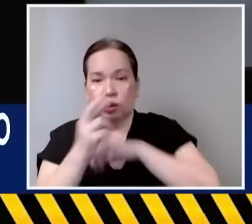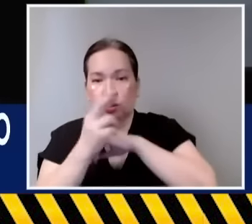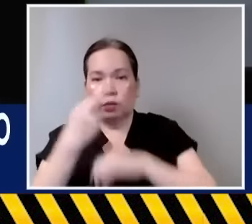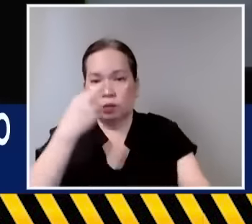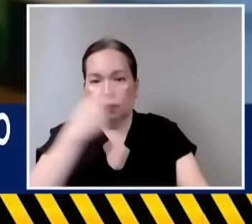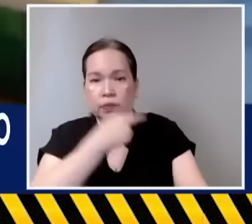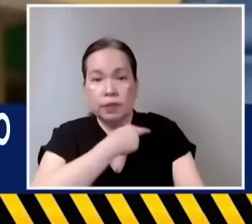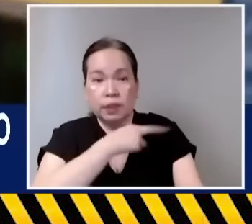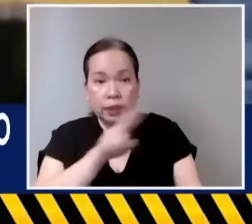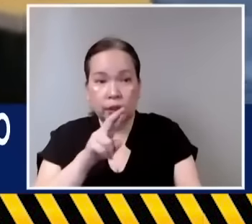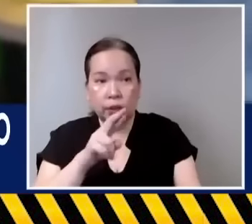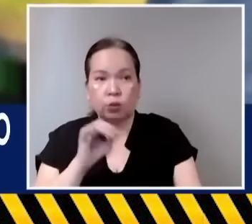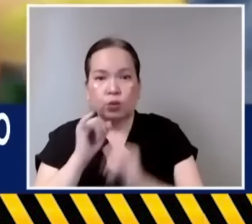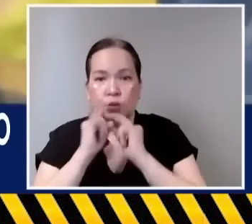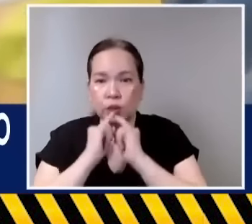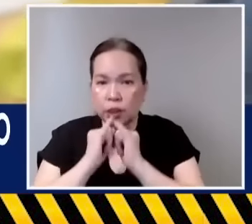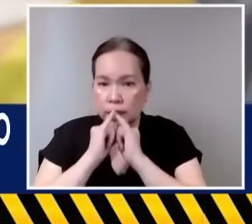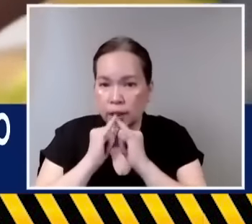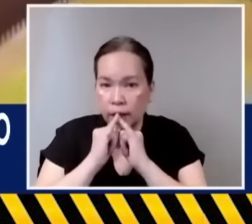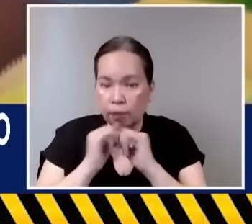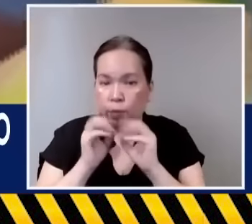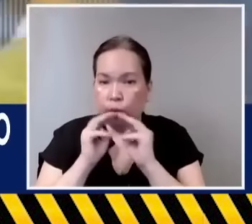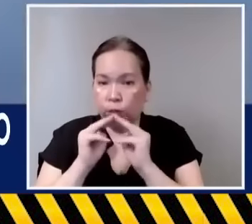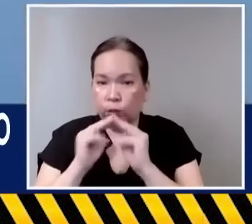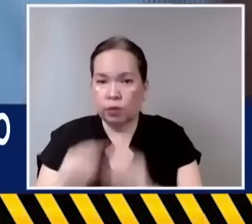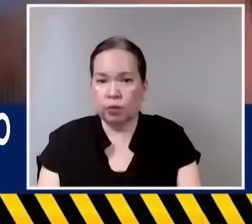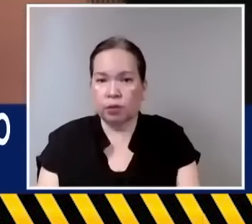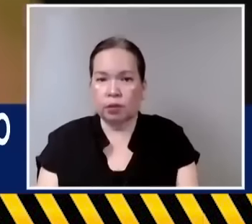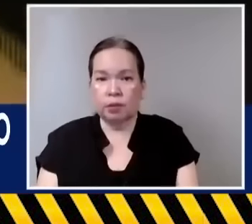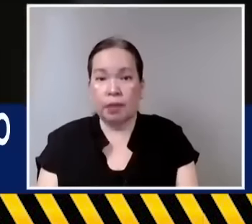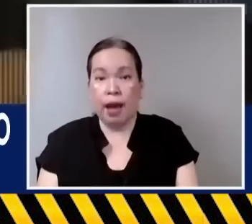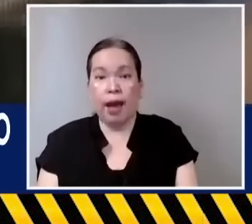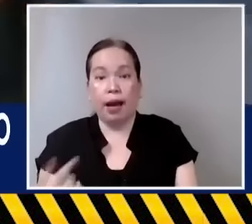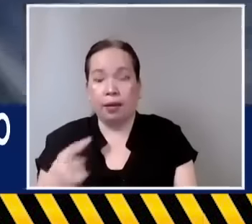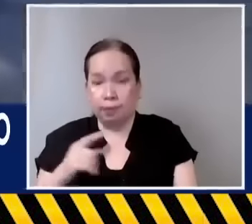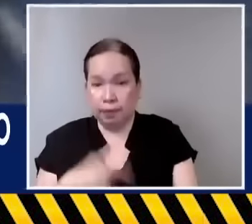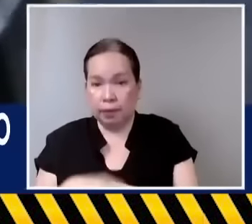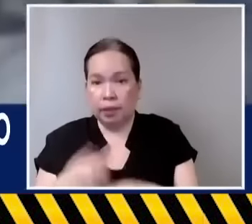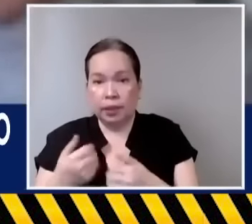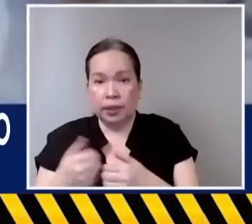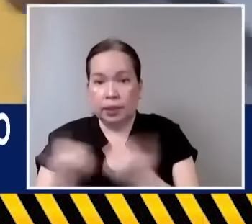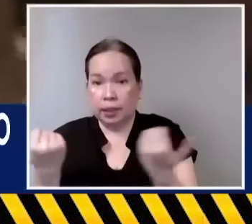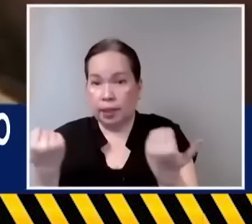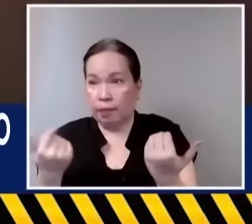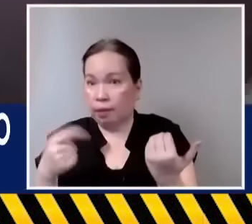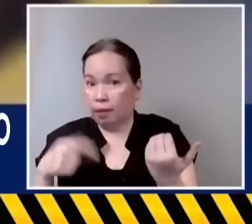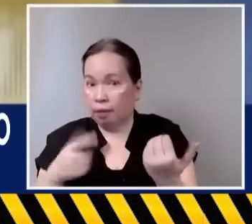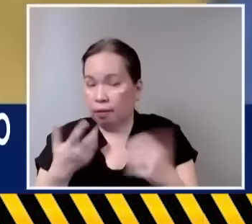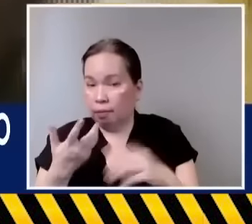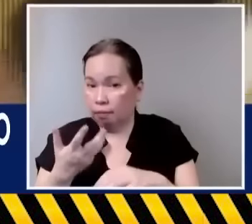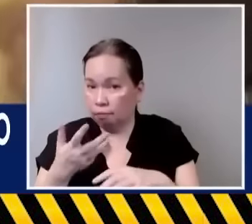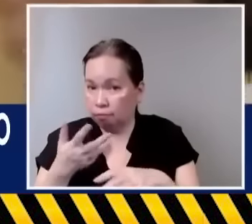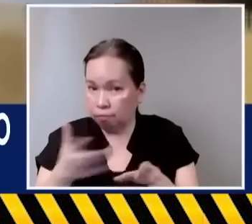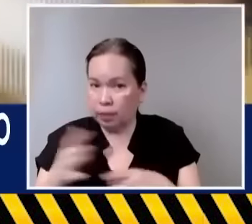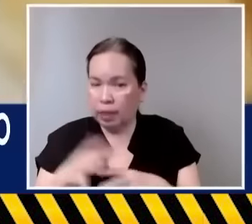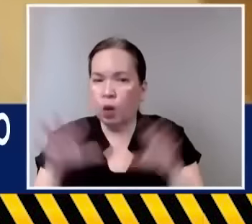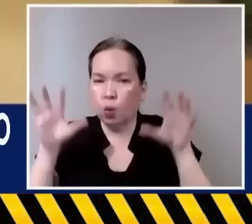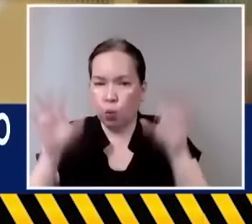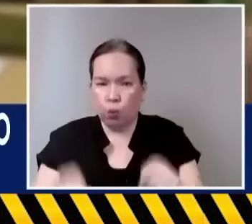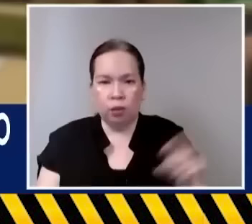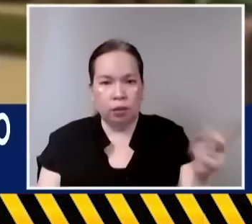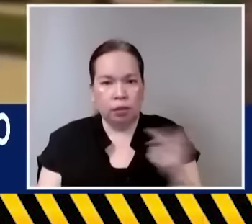o Muslim po. Sa hiwalay na entrapment operation, inaresto naman si Jackie at ang kanyang ka-live-in.